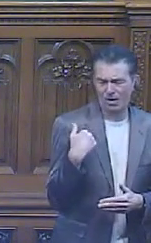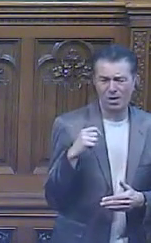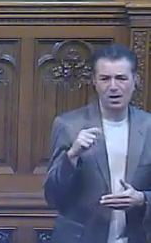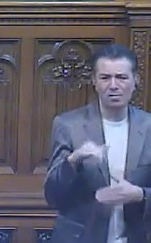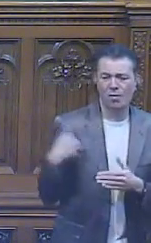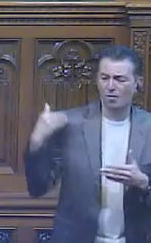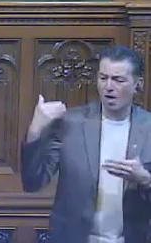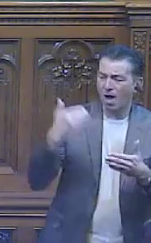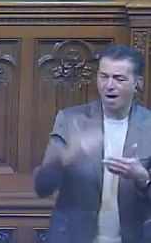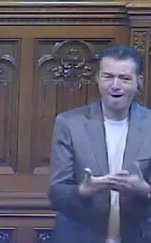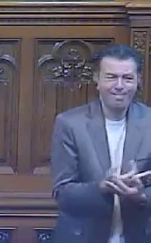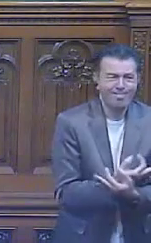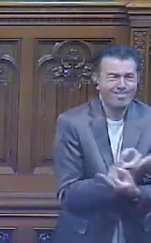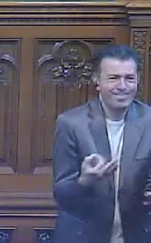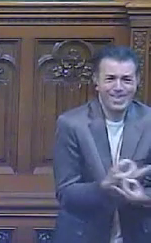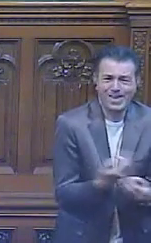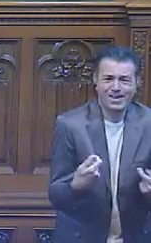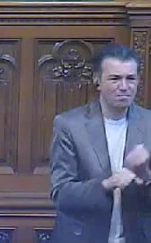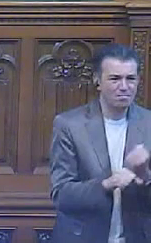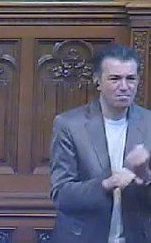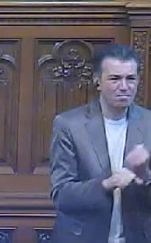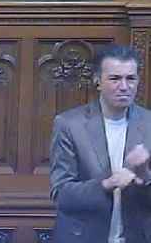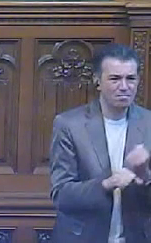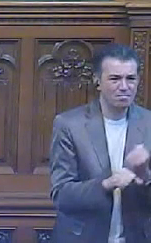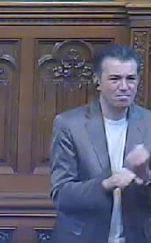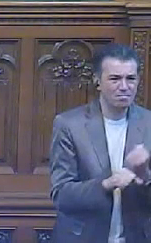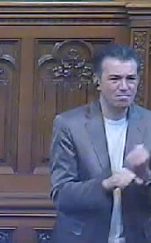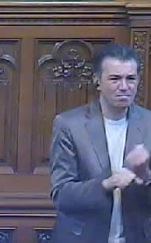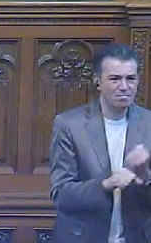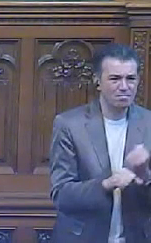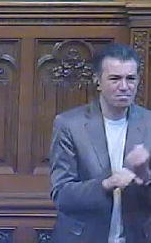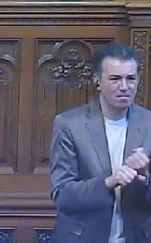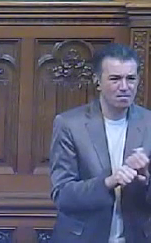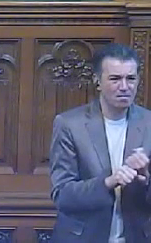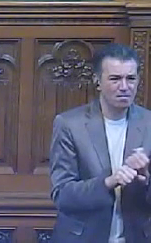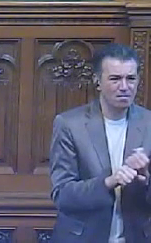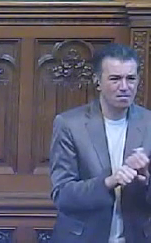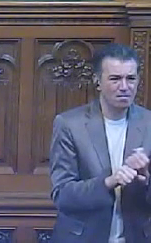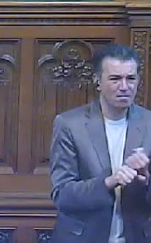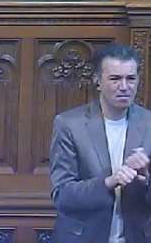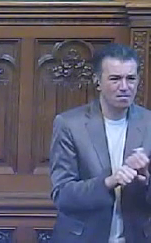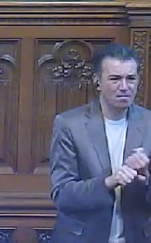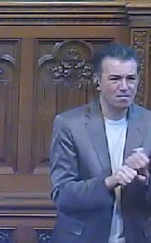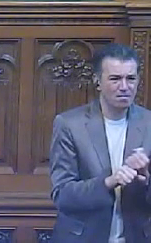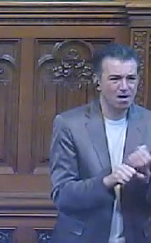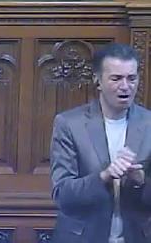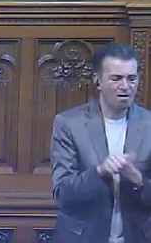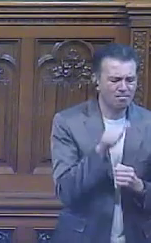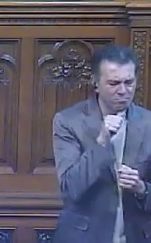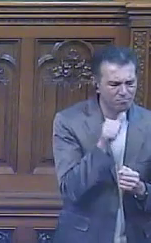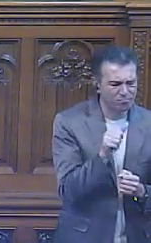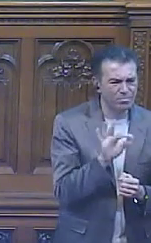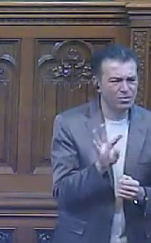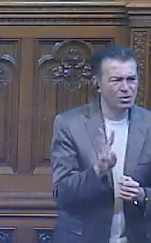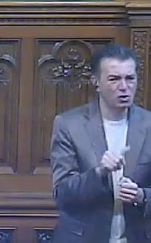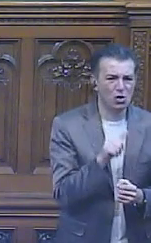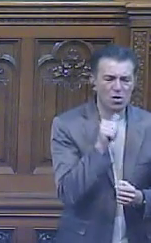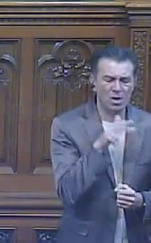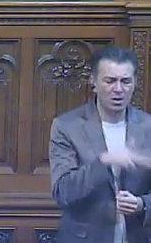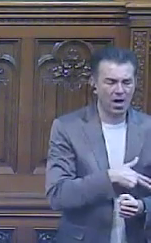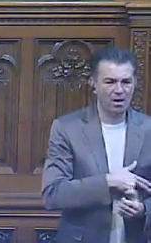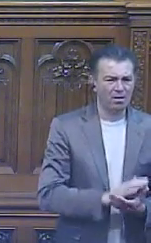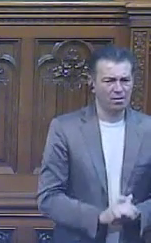Jahre überhaupt keine Gemeindewohnung gebaut haben. Das ist in Wirklichkeit unlaut, was Sie hier machen, meine sehr geehrten Damen und Herren.